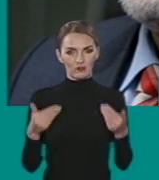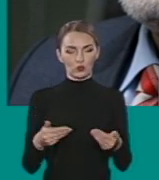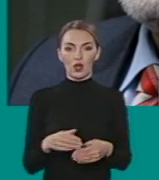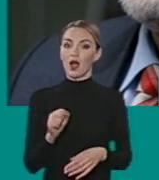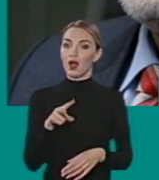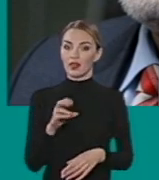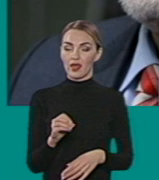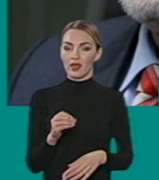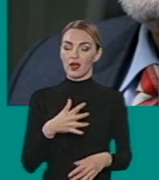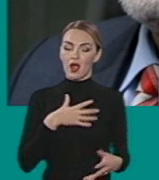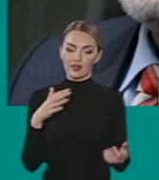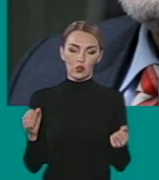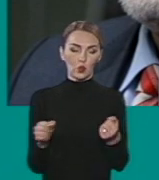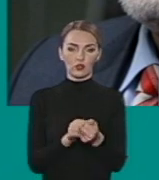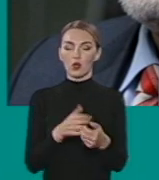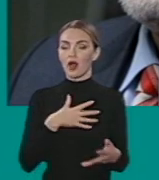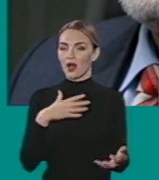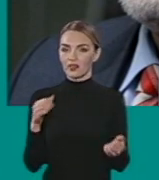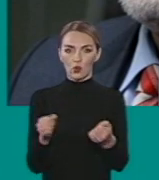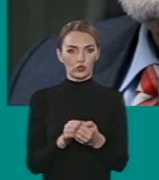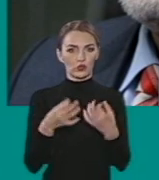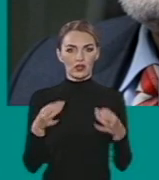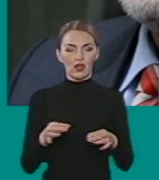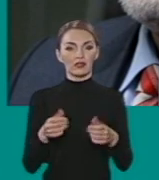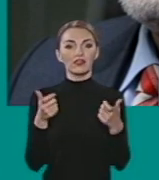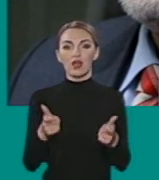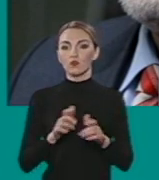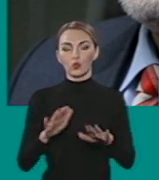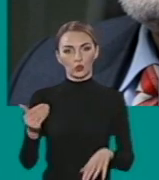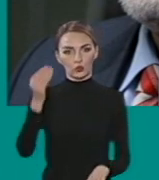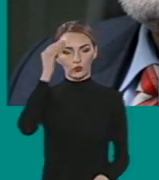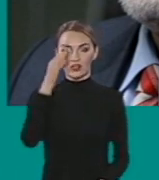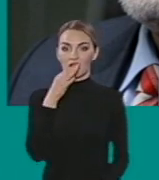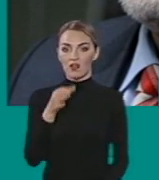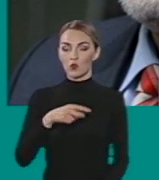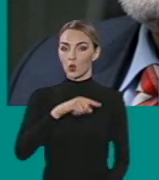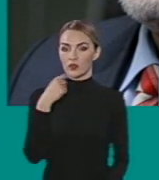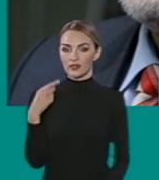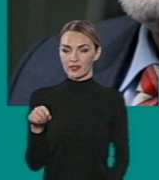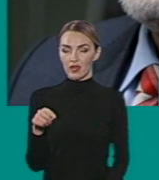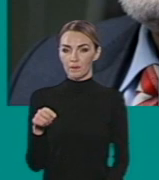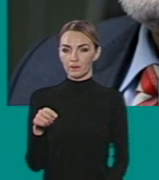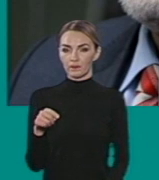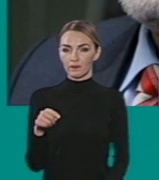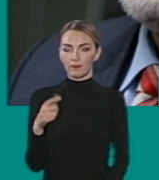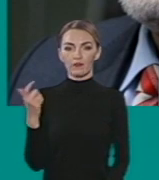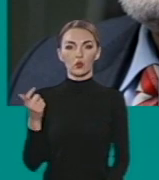але категорично не погоджуюся з його думкою. Він сказав, що Росія,